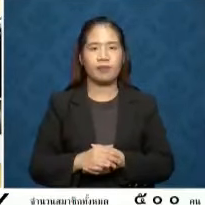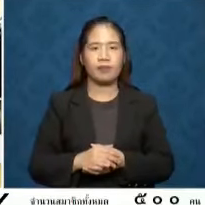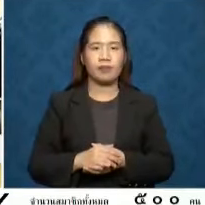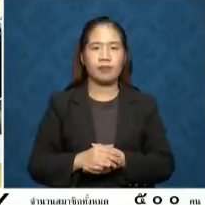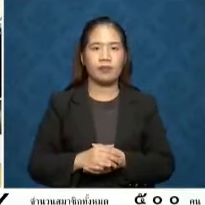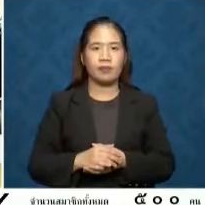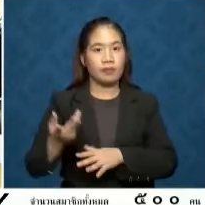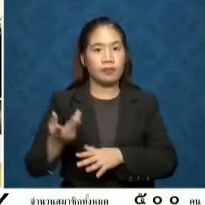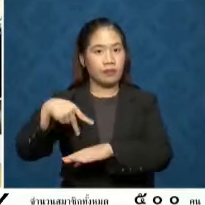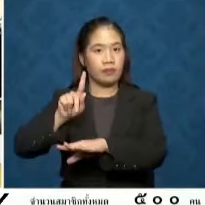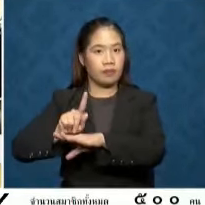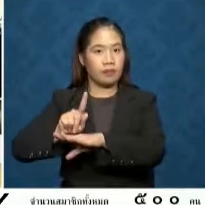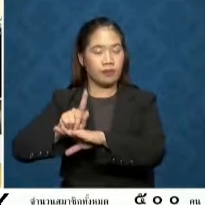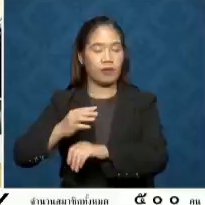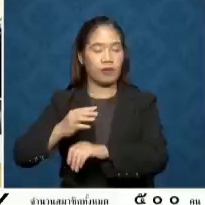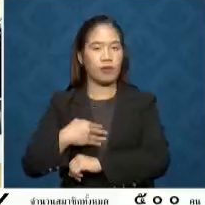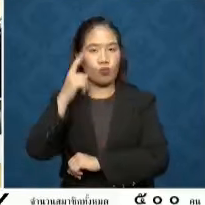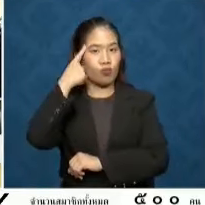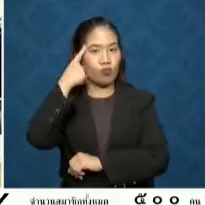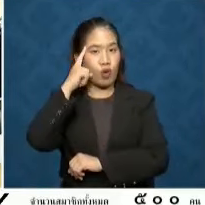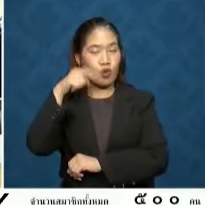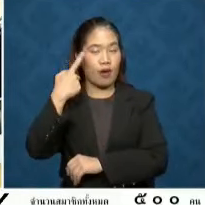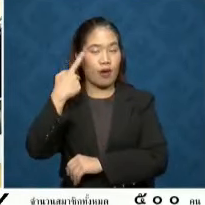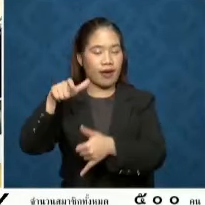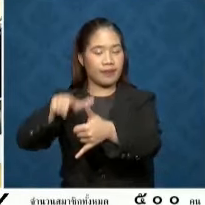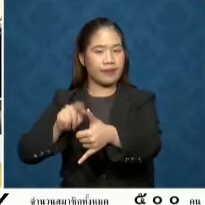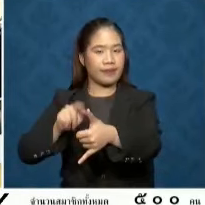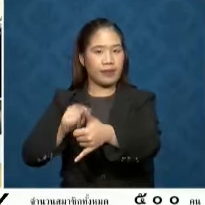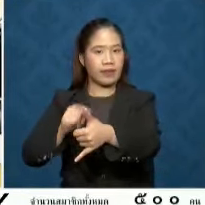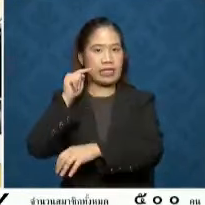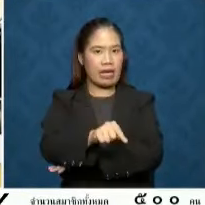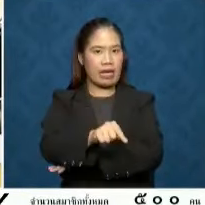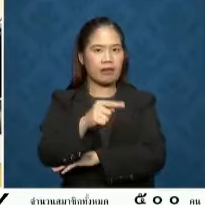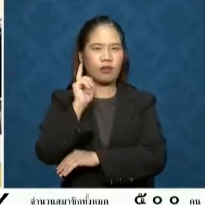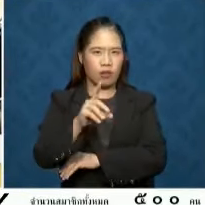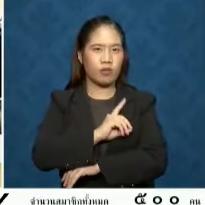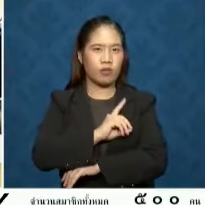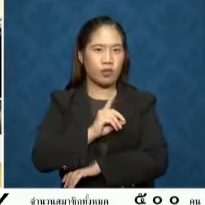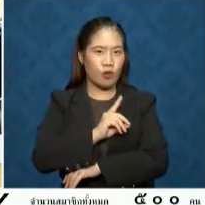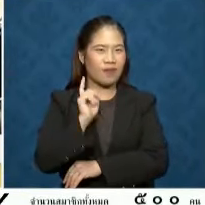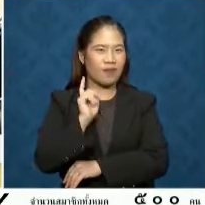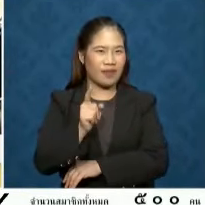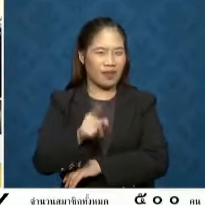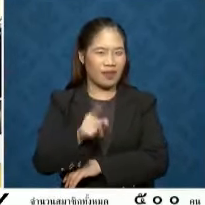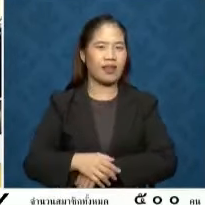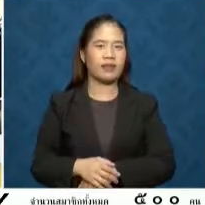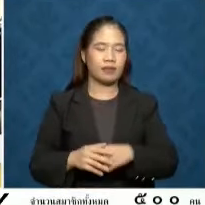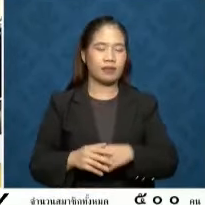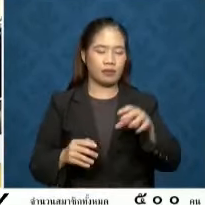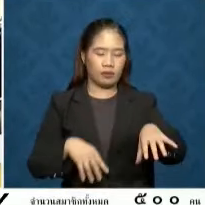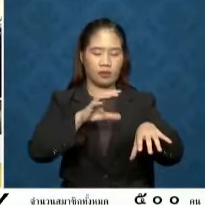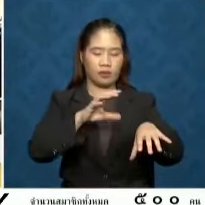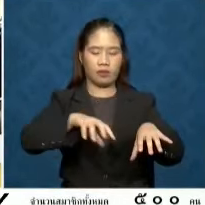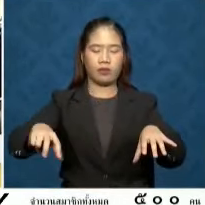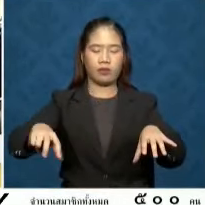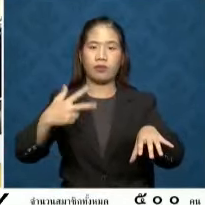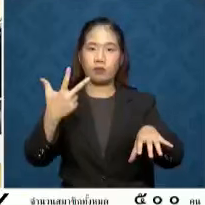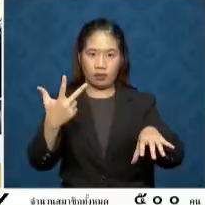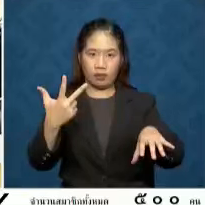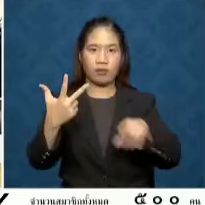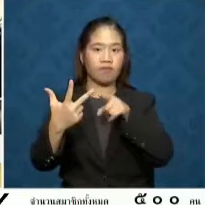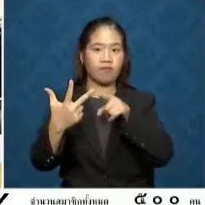ท่านประธานครับผมไม่รู้ว่าไอ้ม่วงคือใครหรอกครับแต่รู้ว่าที่ต้องรับผิดชอบแน่ๆเนี่ยก็คือกองเรือภาค1สปกทรและก็กองเรือยุทธการ3หน่วยง